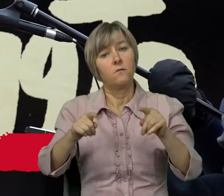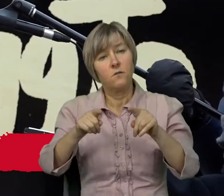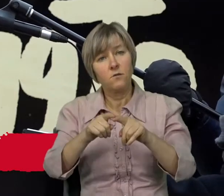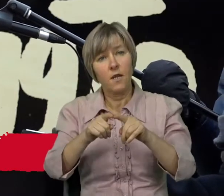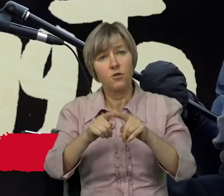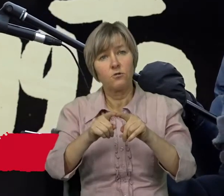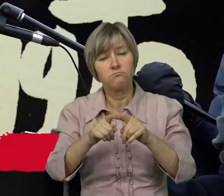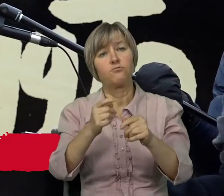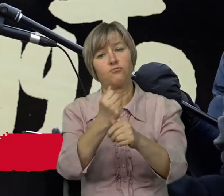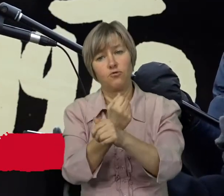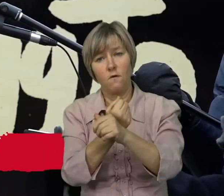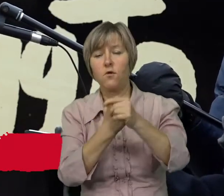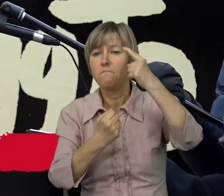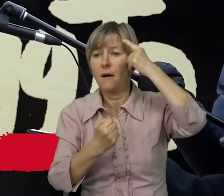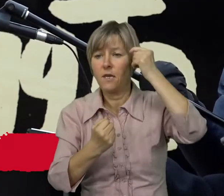zadedykowany pamięci